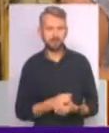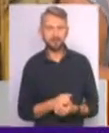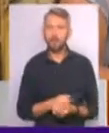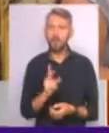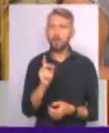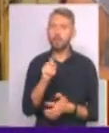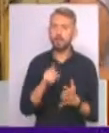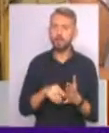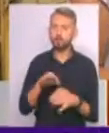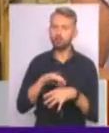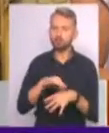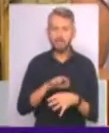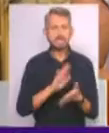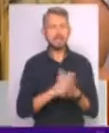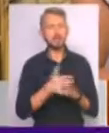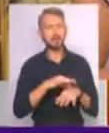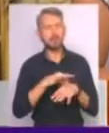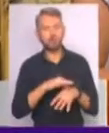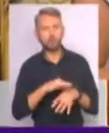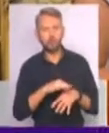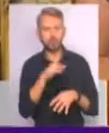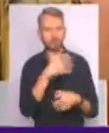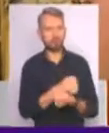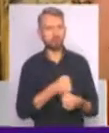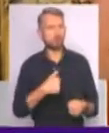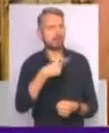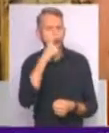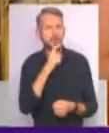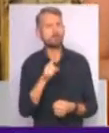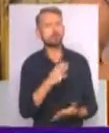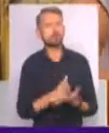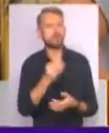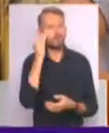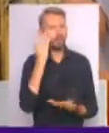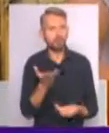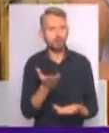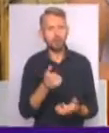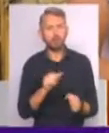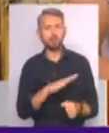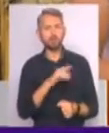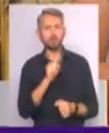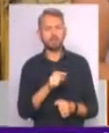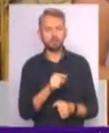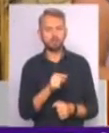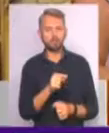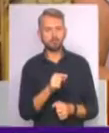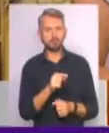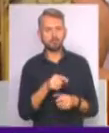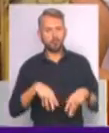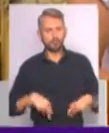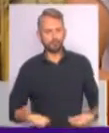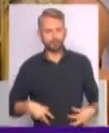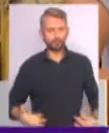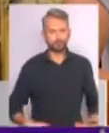щодо шкіри. І второй вопрос, состояние кожи при ожирении. Я теж не очень поняла, що имеется в виду. Ну, може бути, там морщини или там